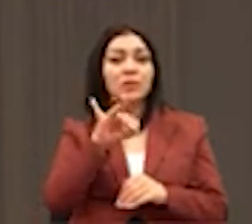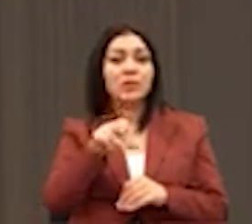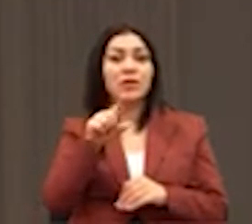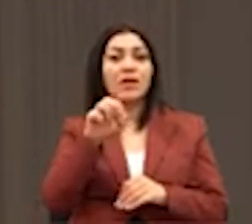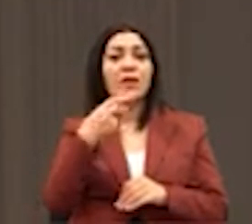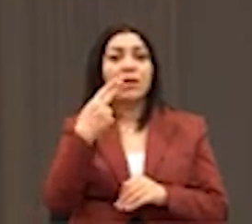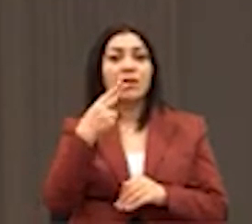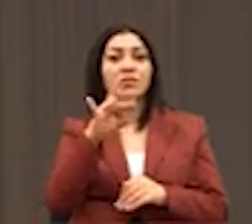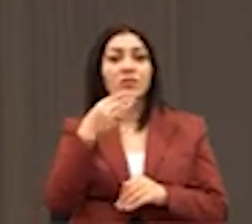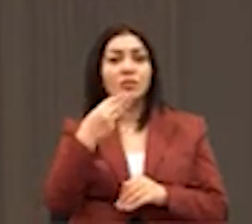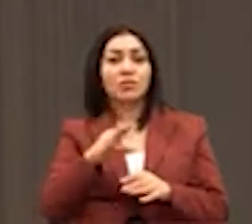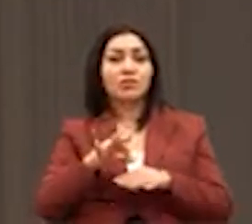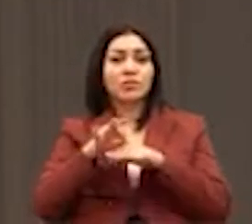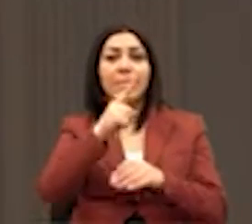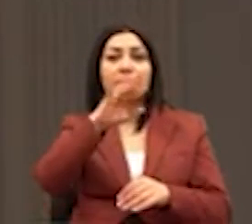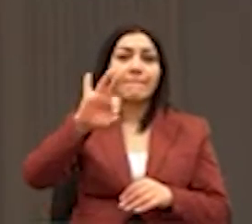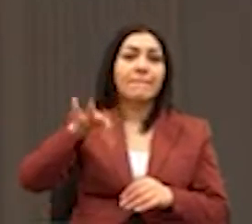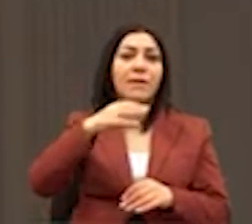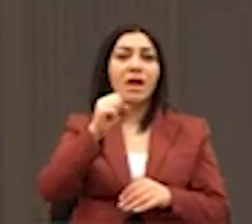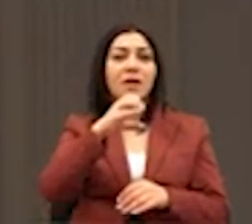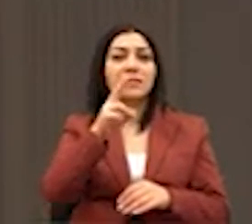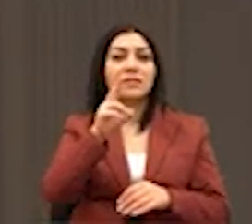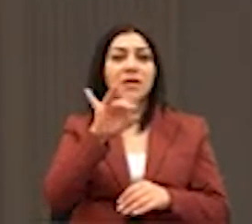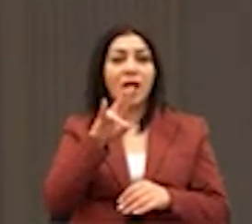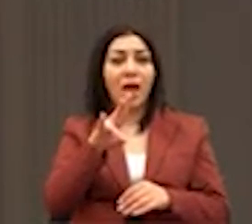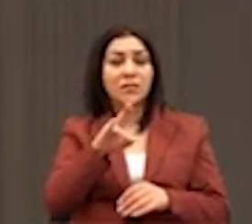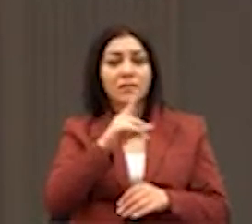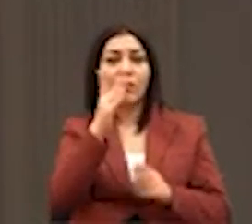միայն ասկերաններ, որ ուղիղ կապված էր